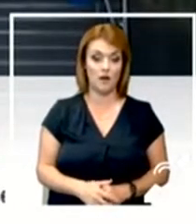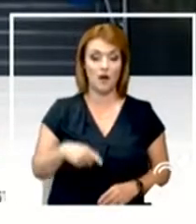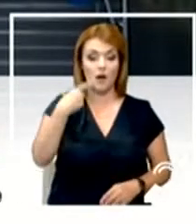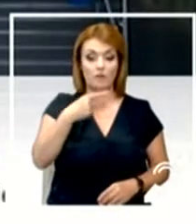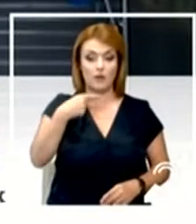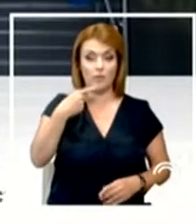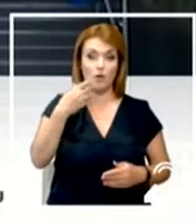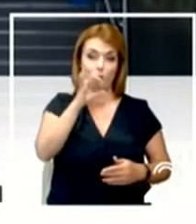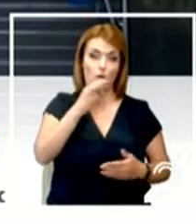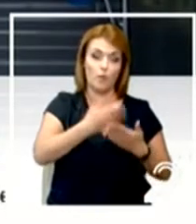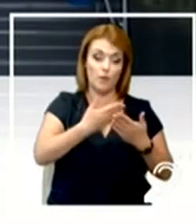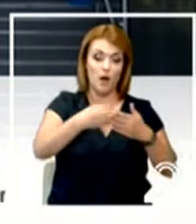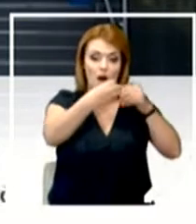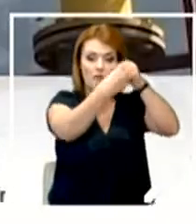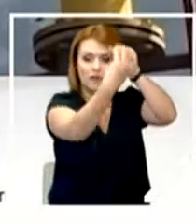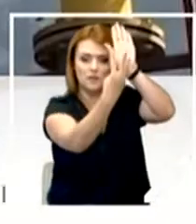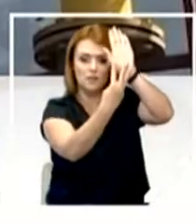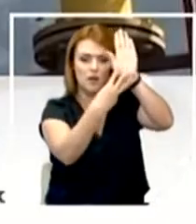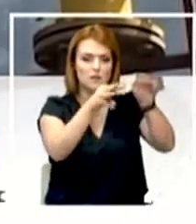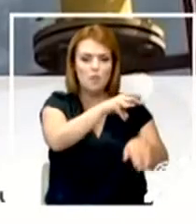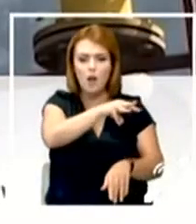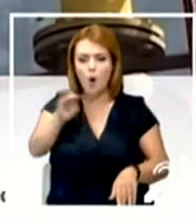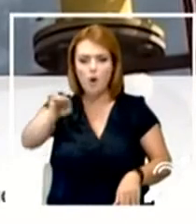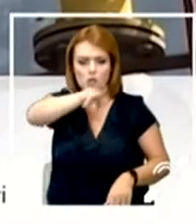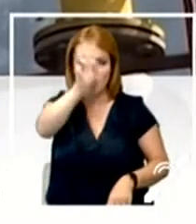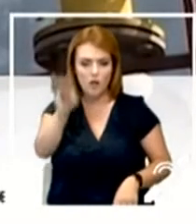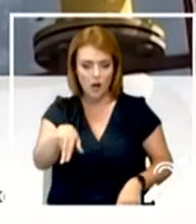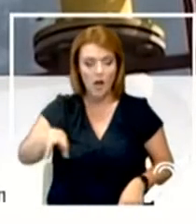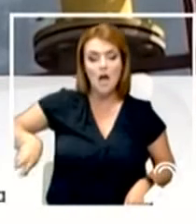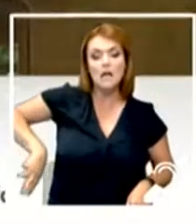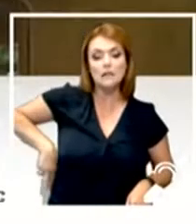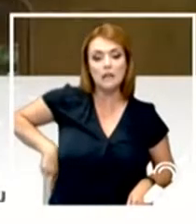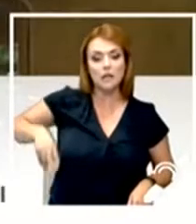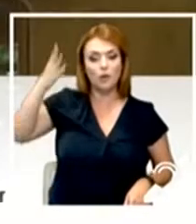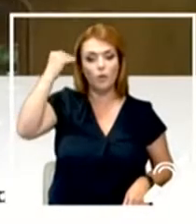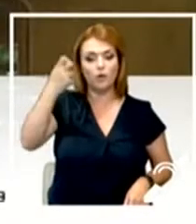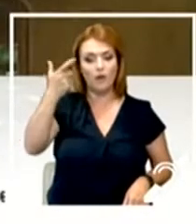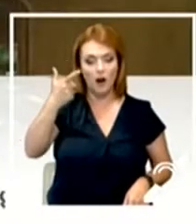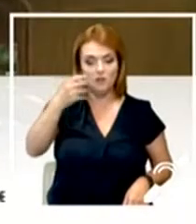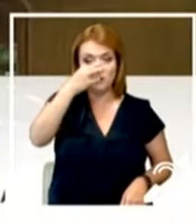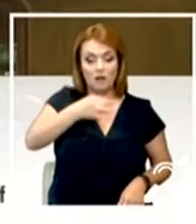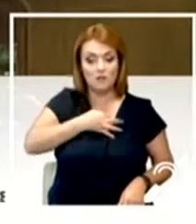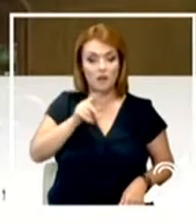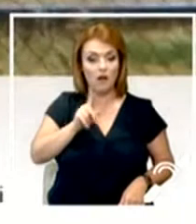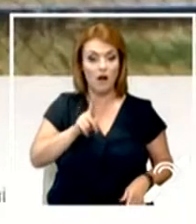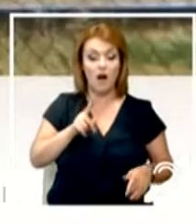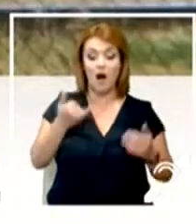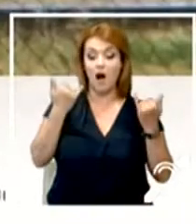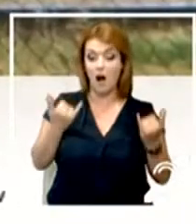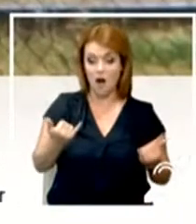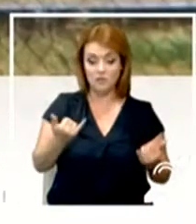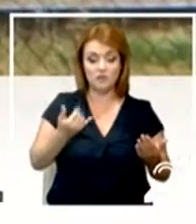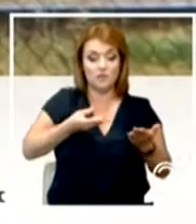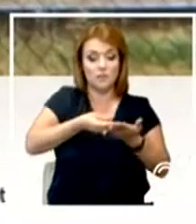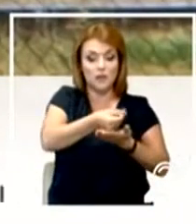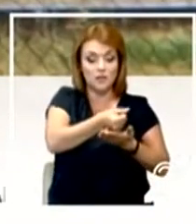vorba despre aproximativ 18 milioane de dolari. Directorul Moldova Gaz, Vadim Ceban, a declarat pentru TVR Moldova că astăzi a fost achitată